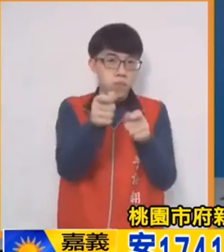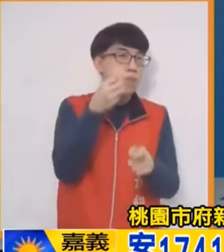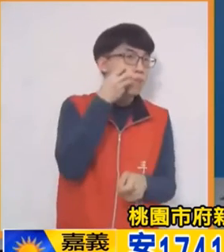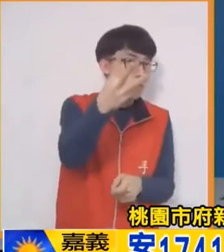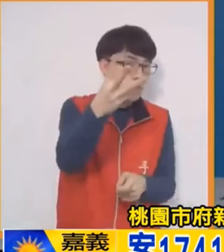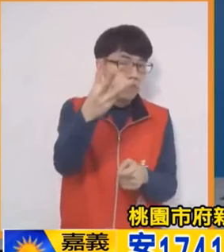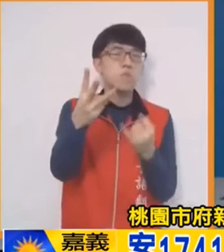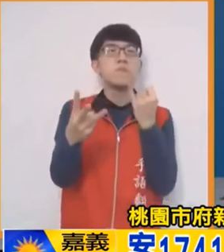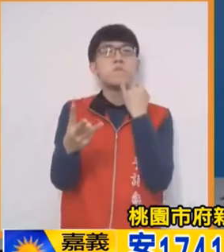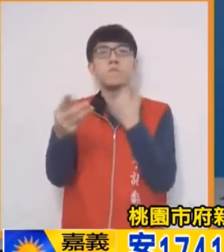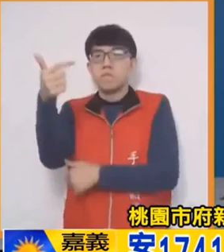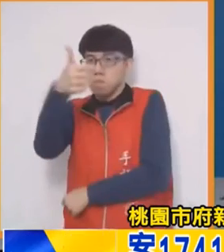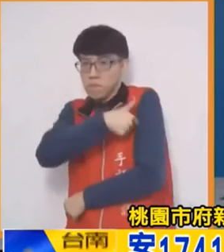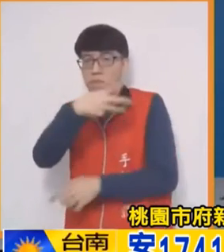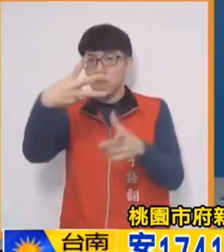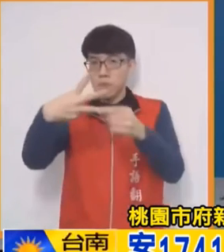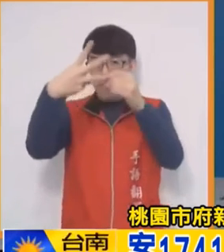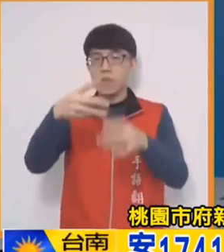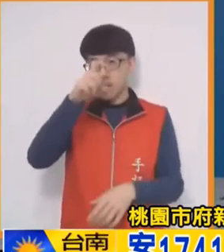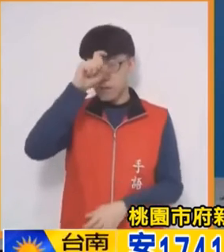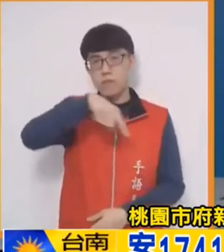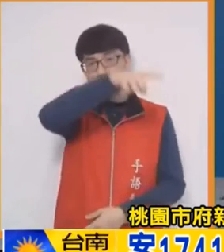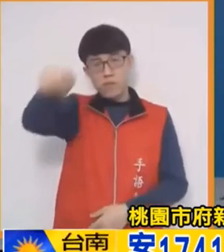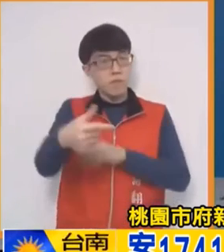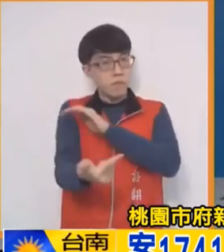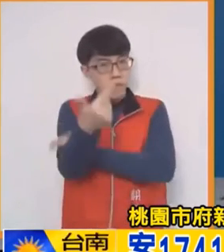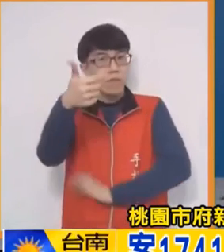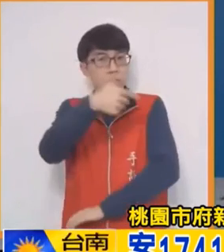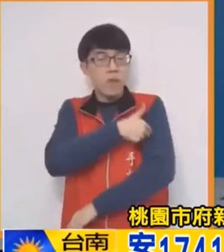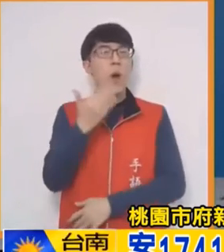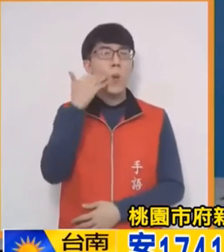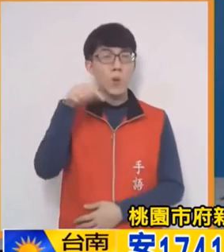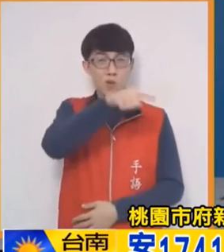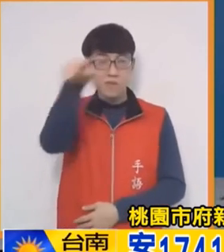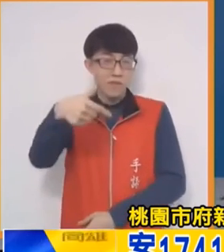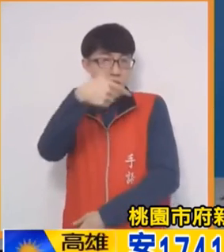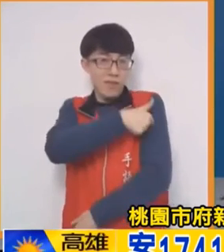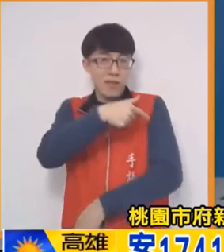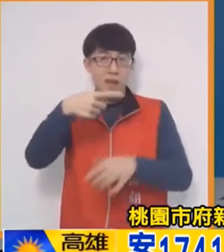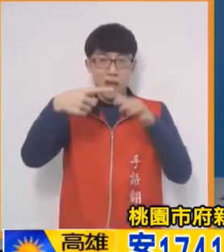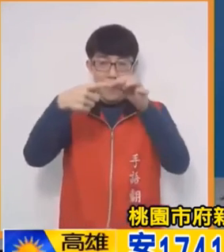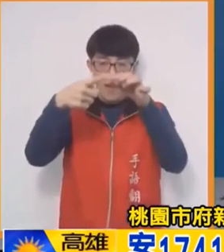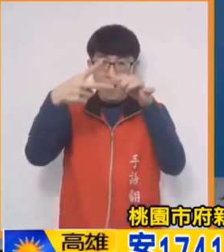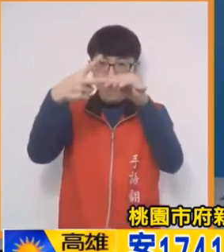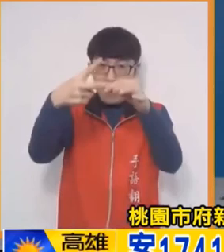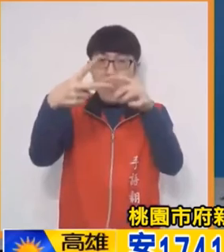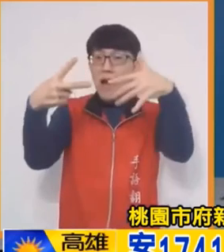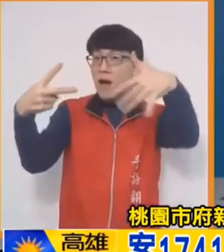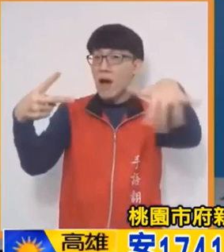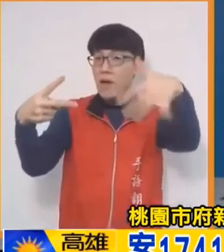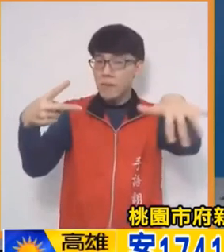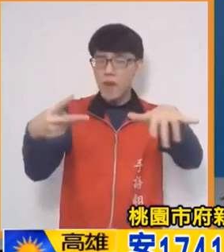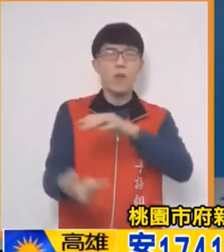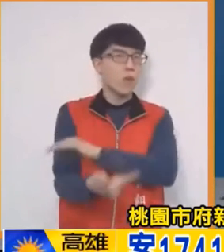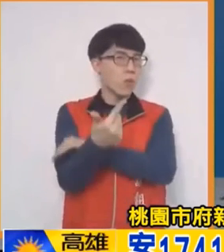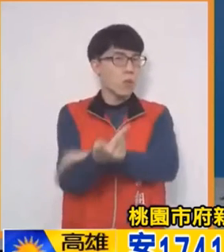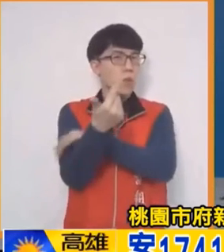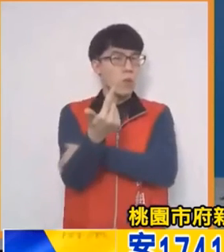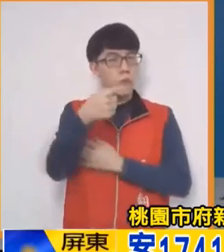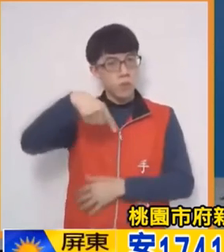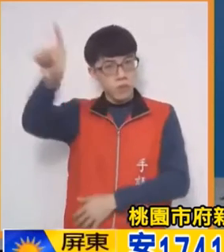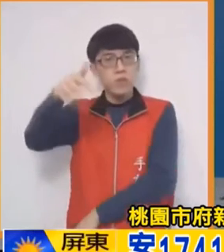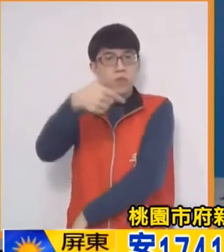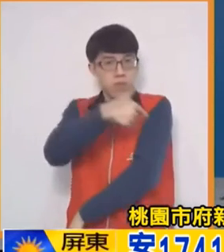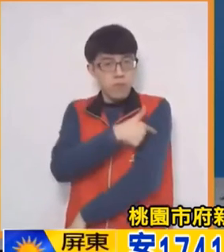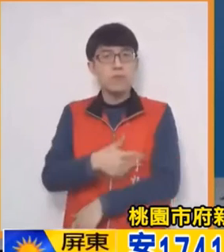可以尽快去施打疫苗的追加剂。那如果你是连第2剂都还没施打，我们也呼吁您赶快去施打疫苗，来提